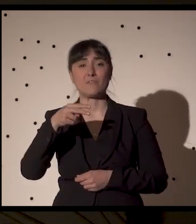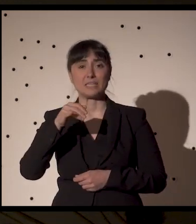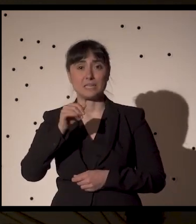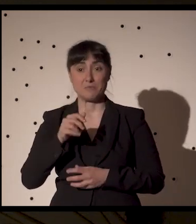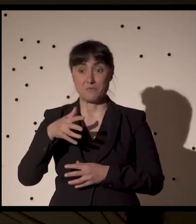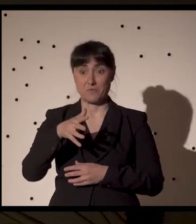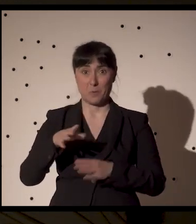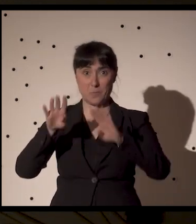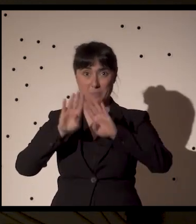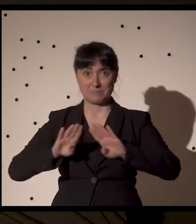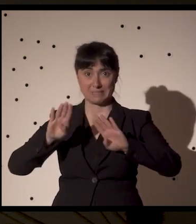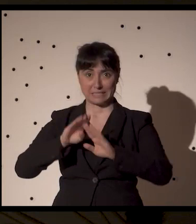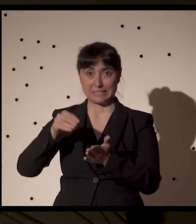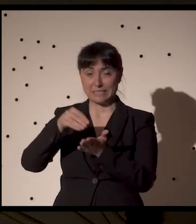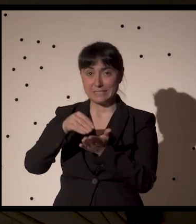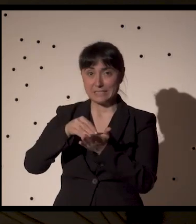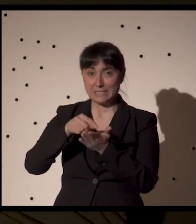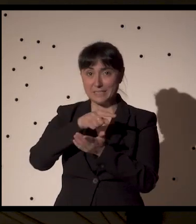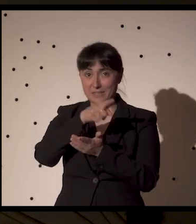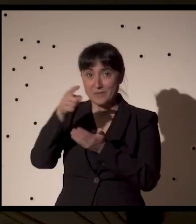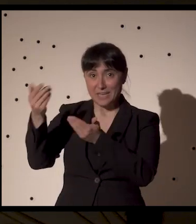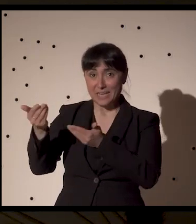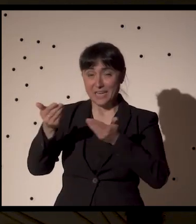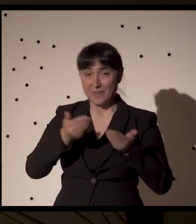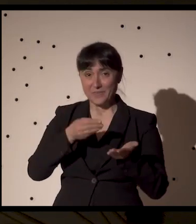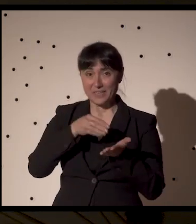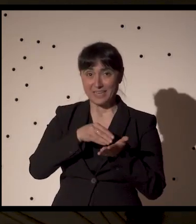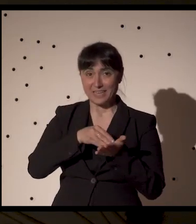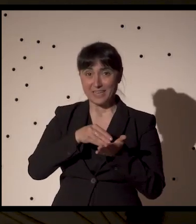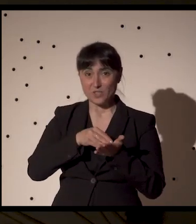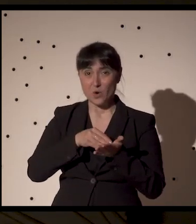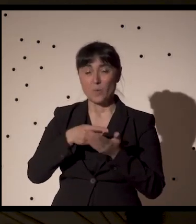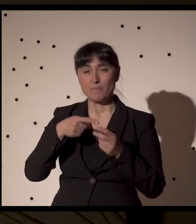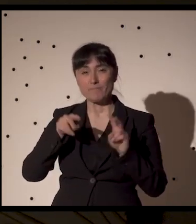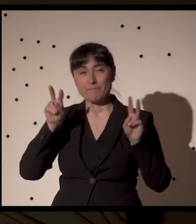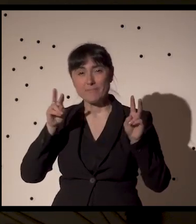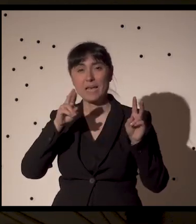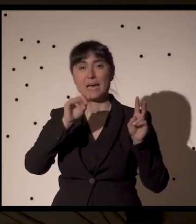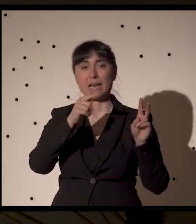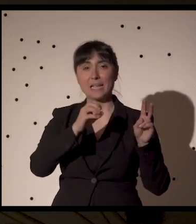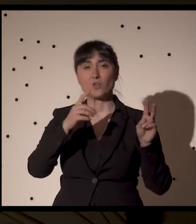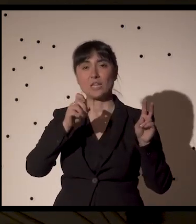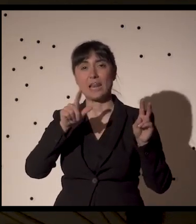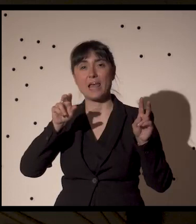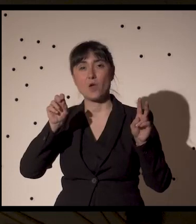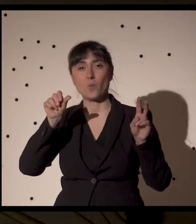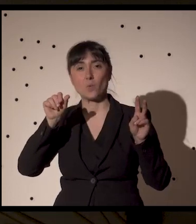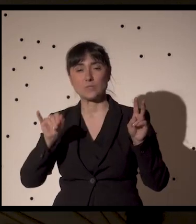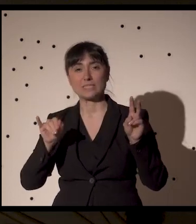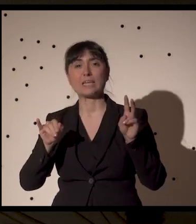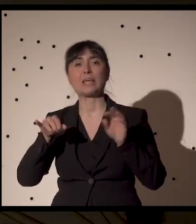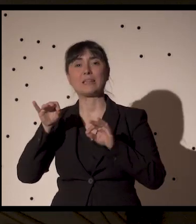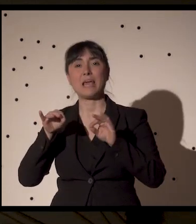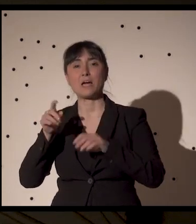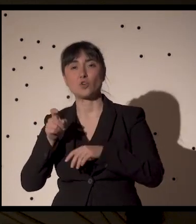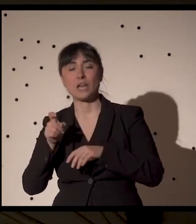pochi giorni e vi invito ad assistere a questo rito di eleusi tra teatro Grassi e teatro strehler Pier Lorenzo